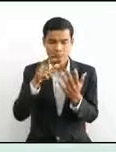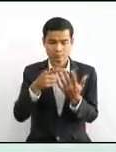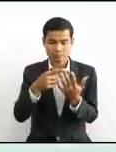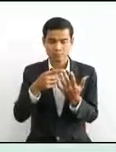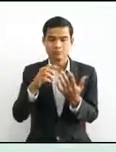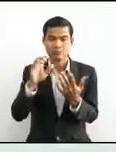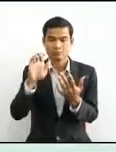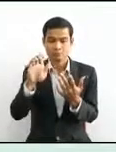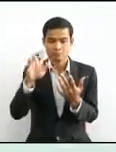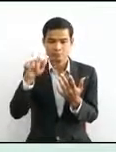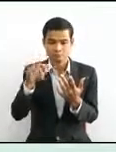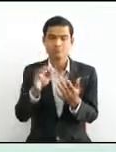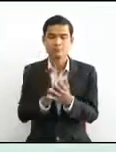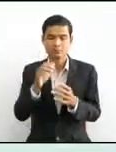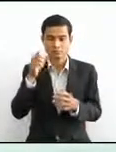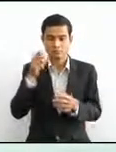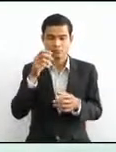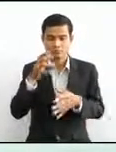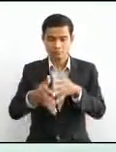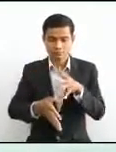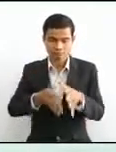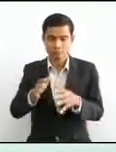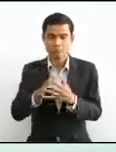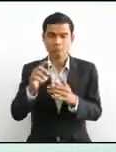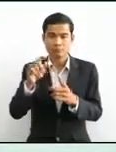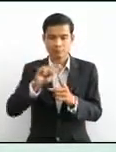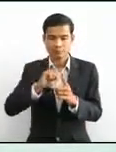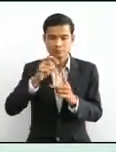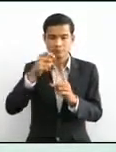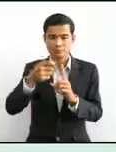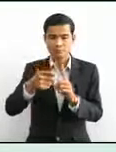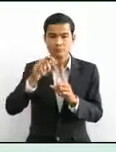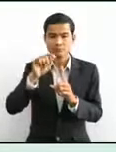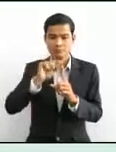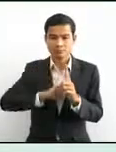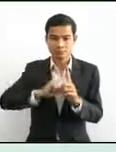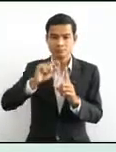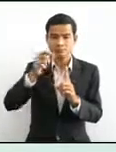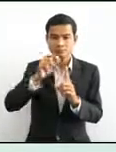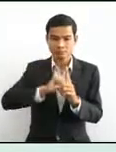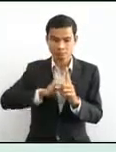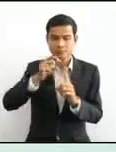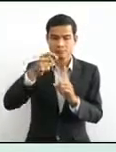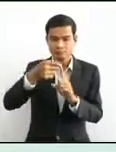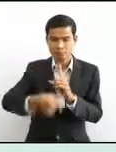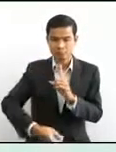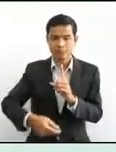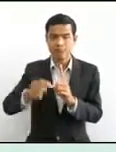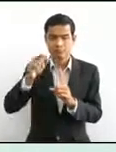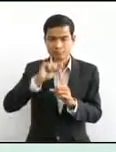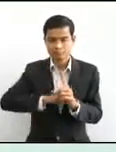ăn toàn nè cừu hết ta mà đơn tiết lo ốm lùm